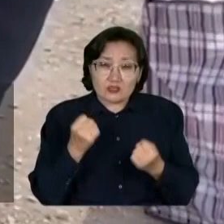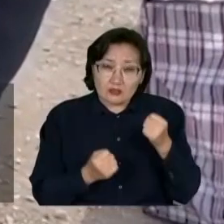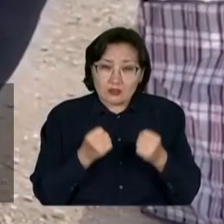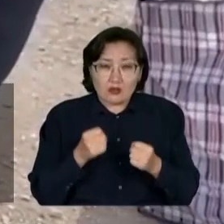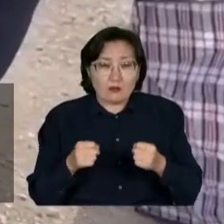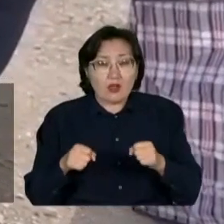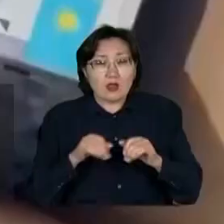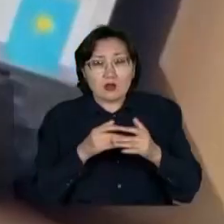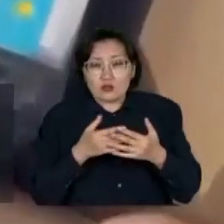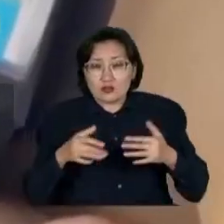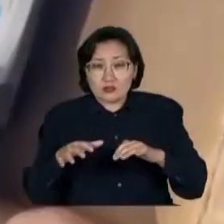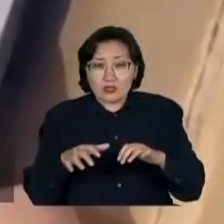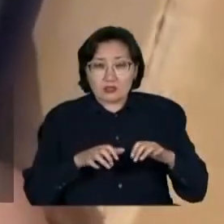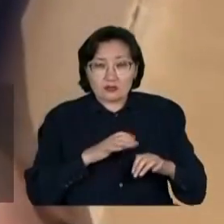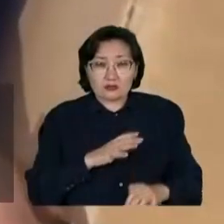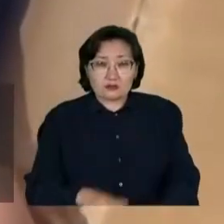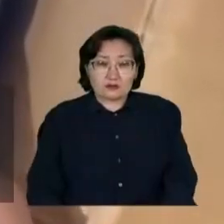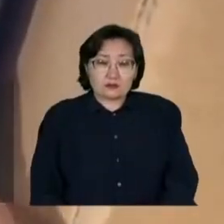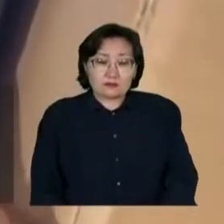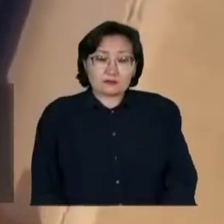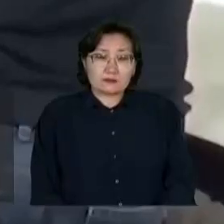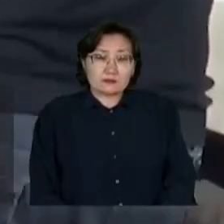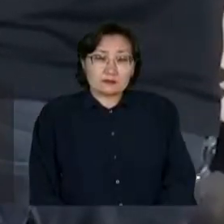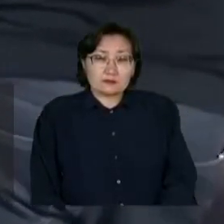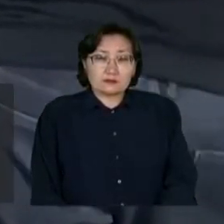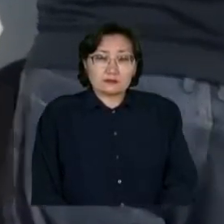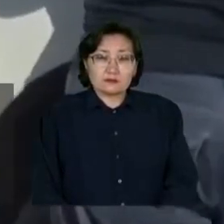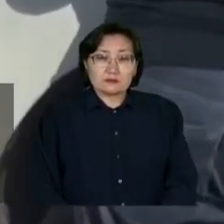де тәркіленген. Меруерт Сабыртай, Мирас Анитов, Алматы арнасы, Жетісу облысынан.